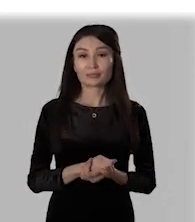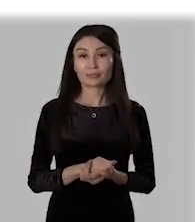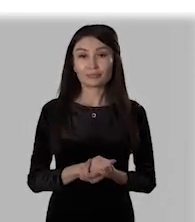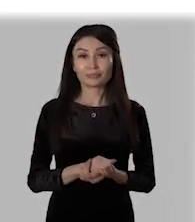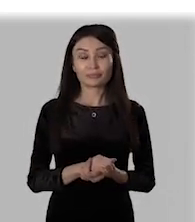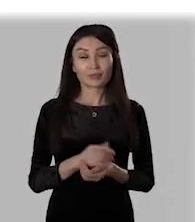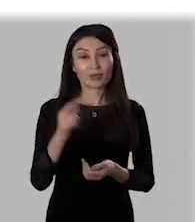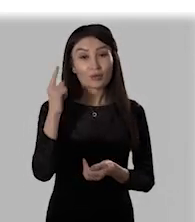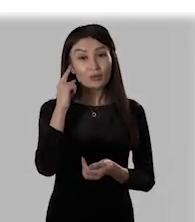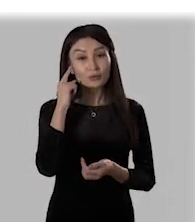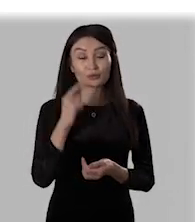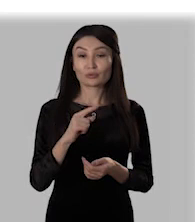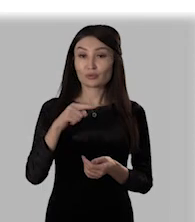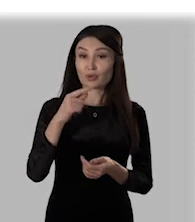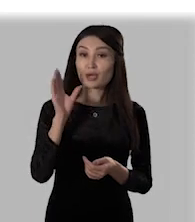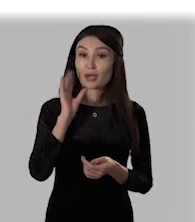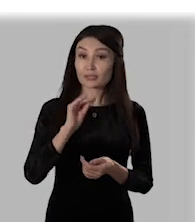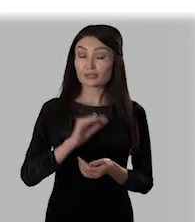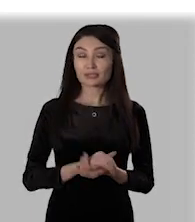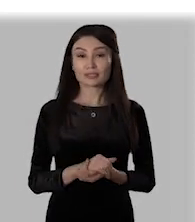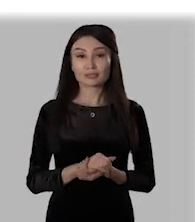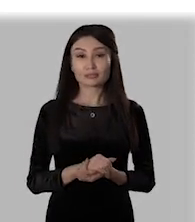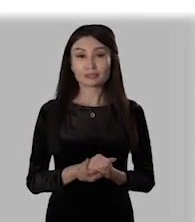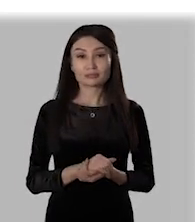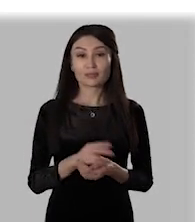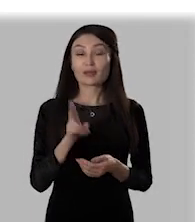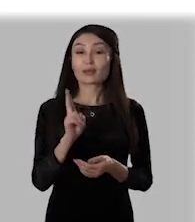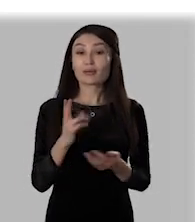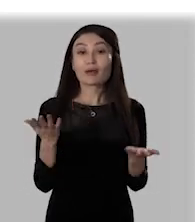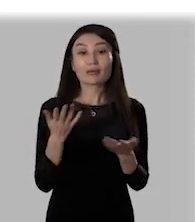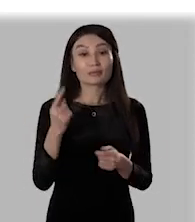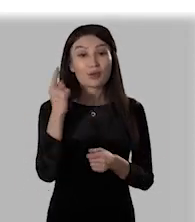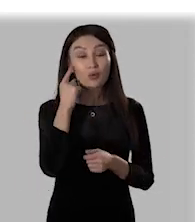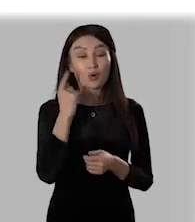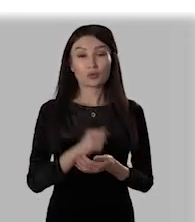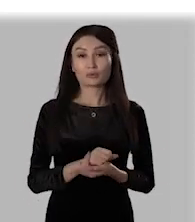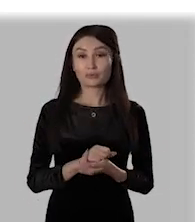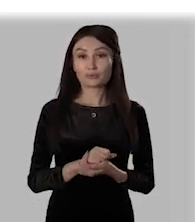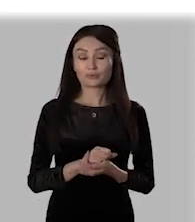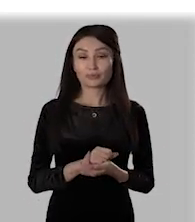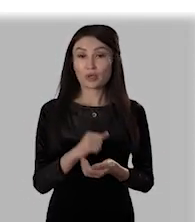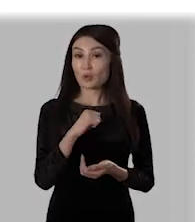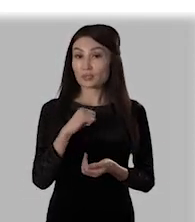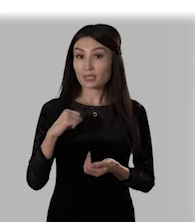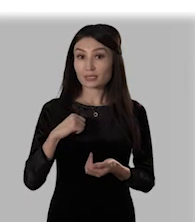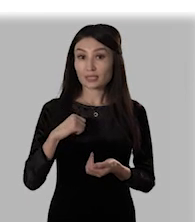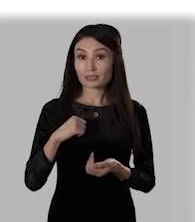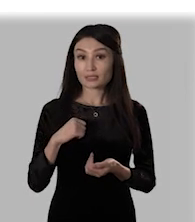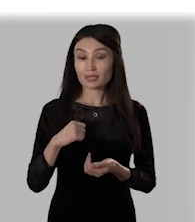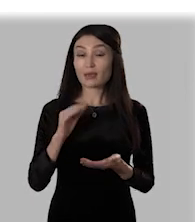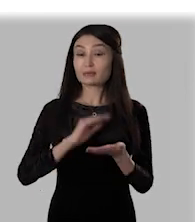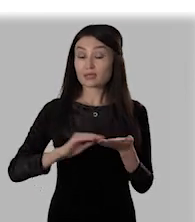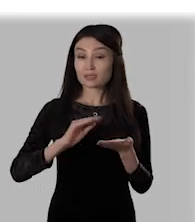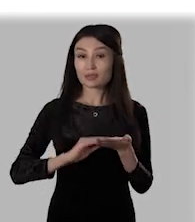деген ойду айтарсыңар. Ким кандай ойлойт? Өз алдыңарча